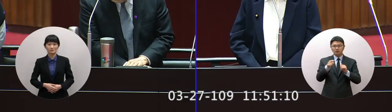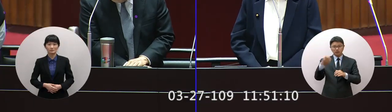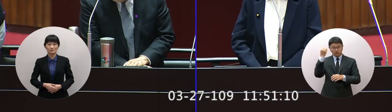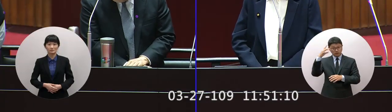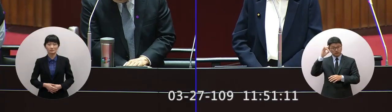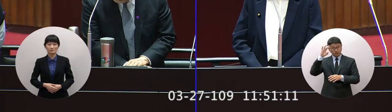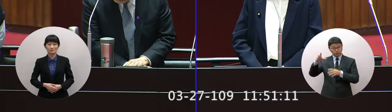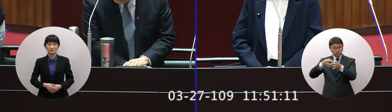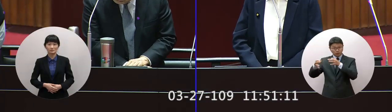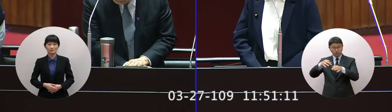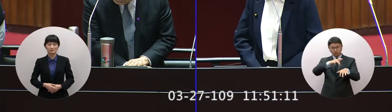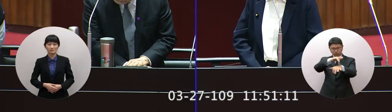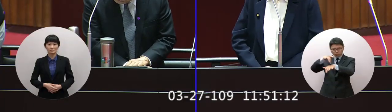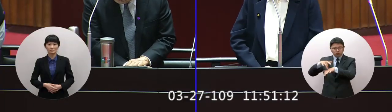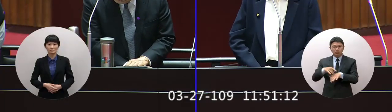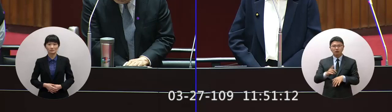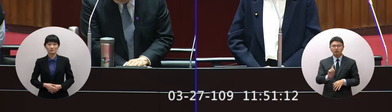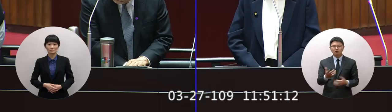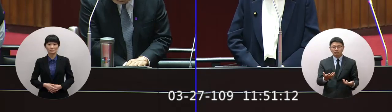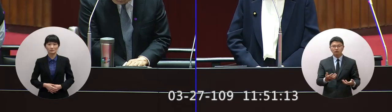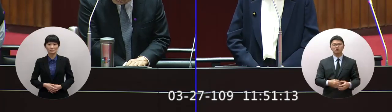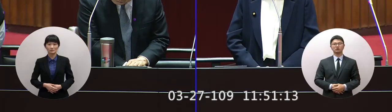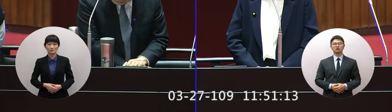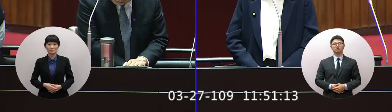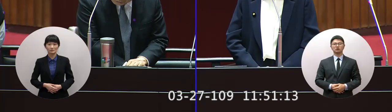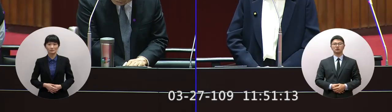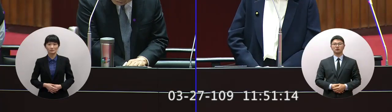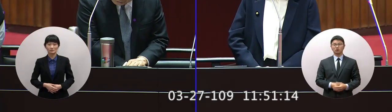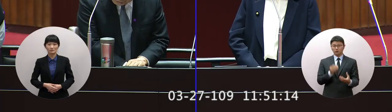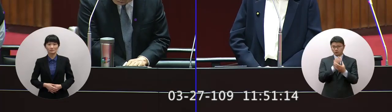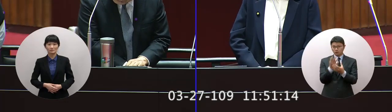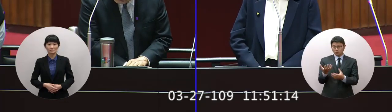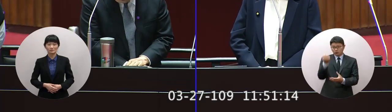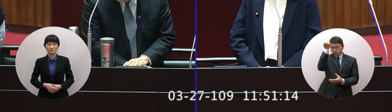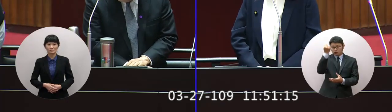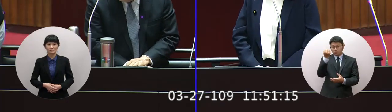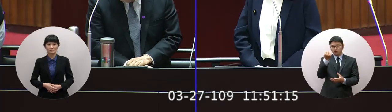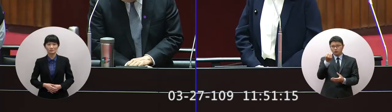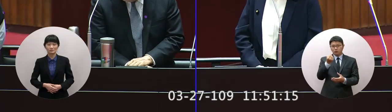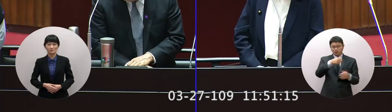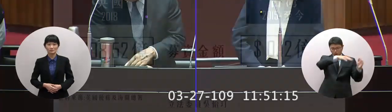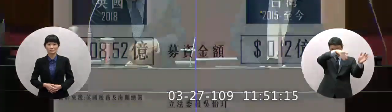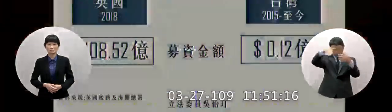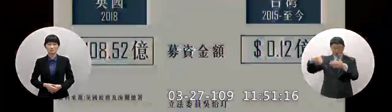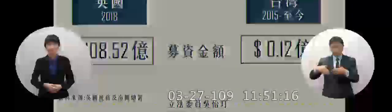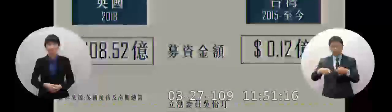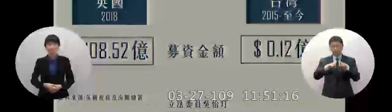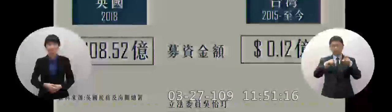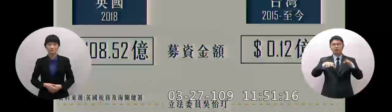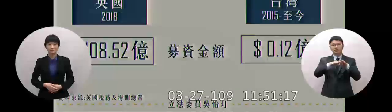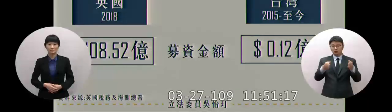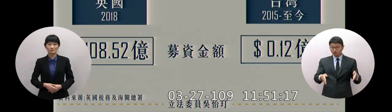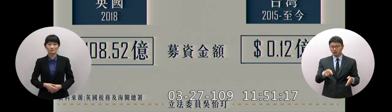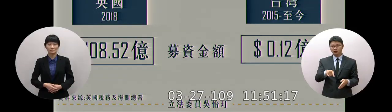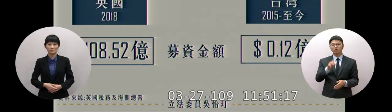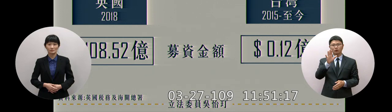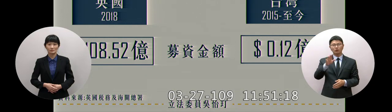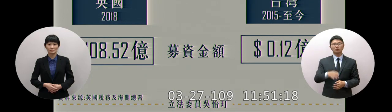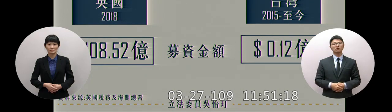创的投资机会呢？他们透过的是股权式的众筹平台。在英国